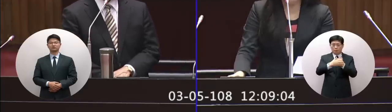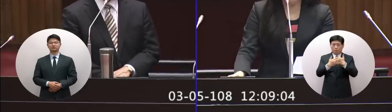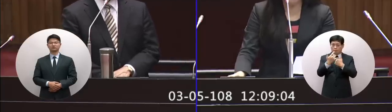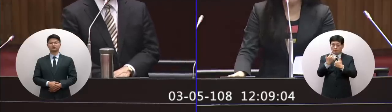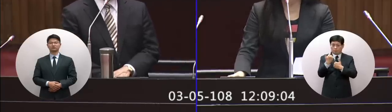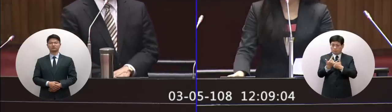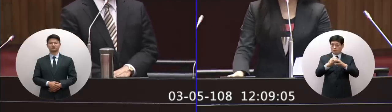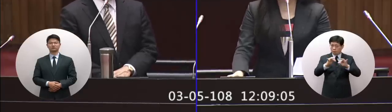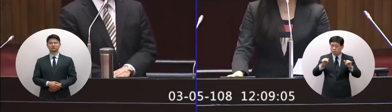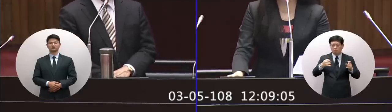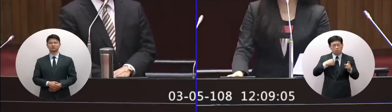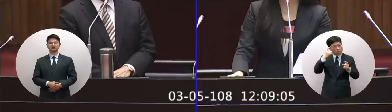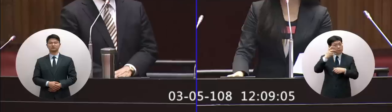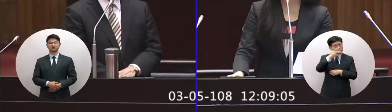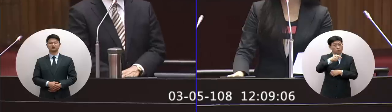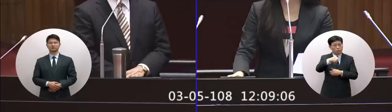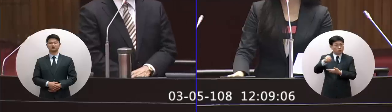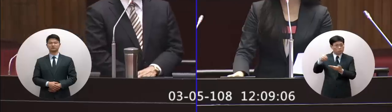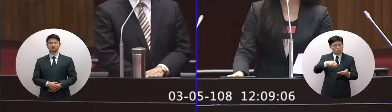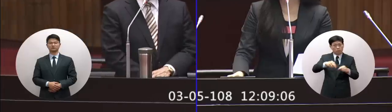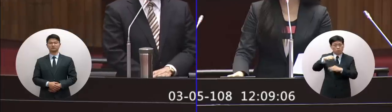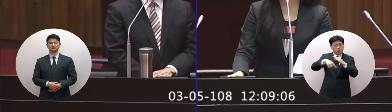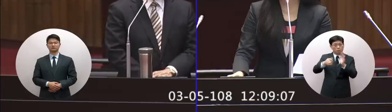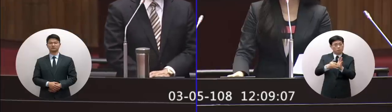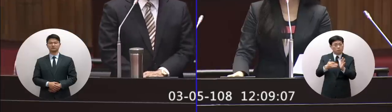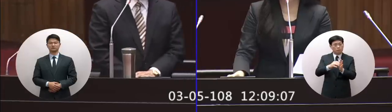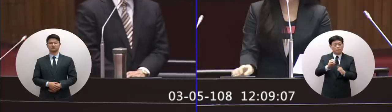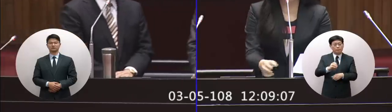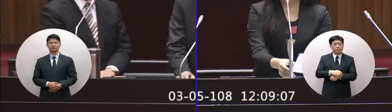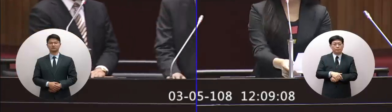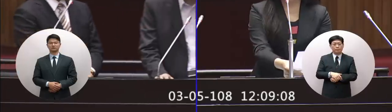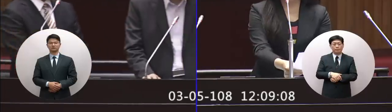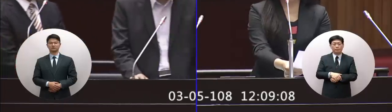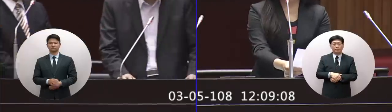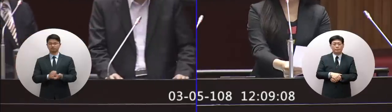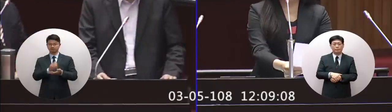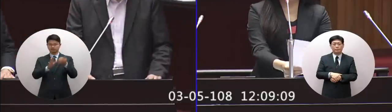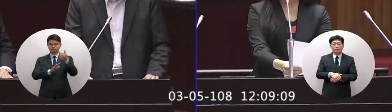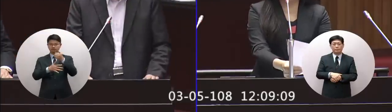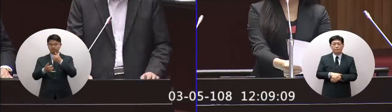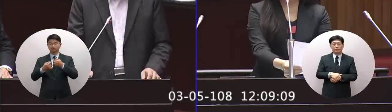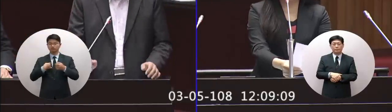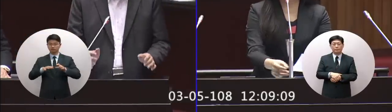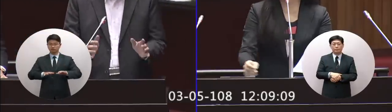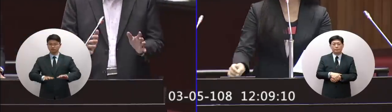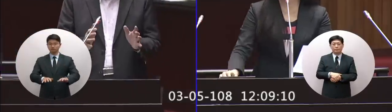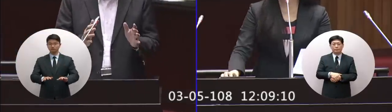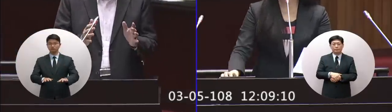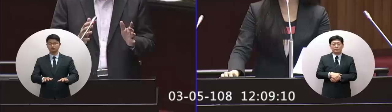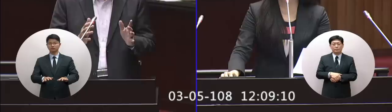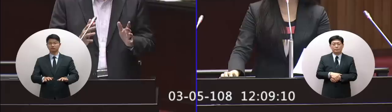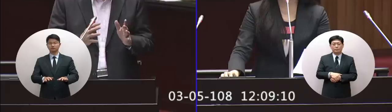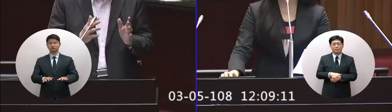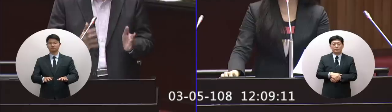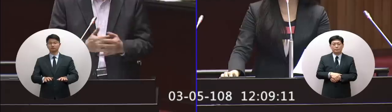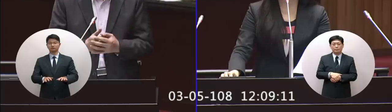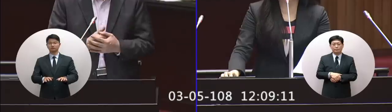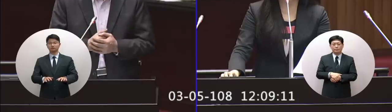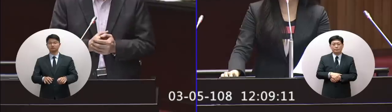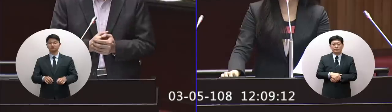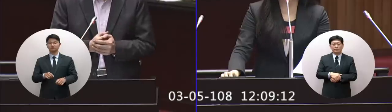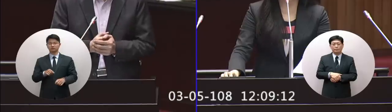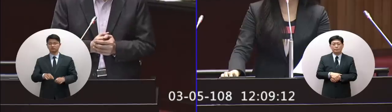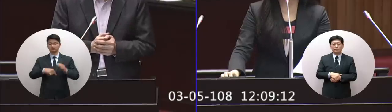主委，这个案子送行政院了没有？ 跟委报，目前我们就按